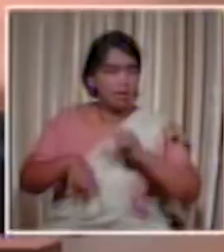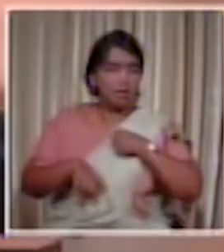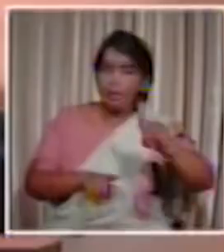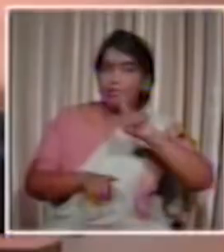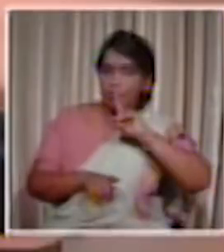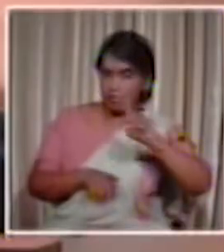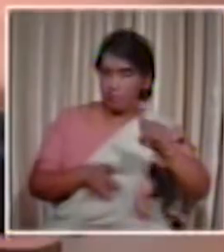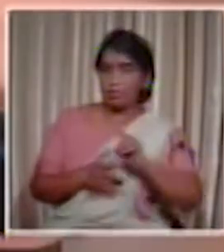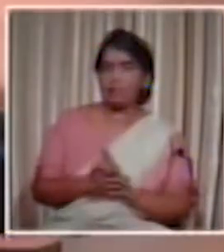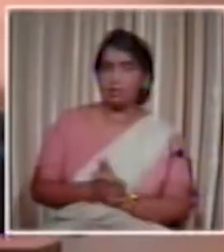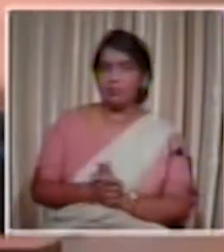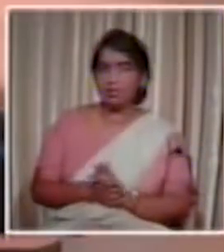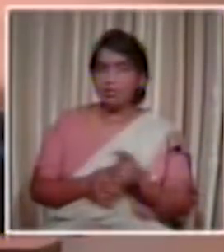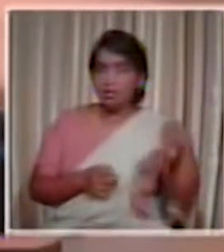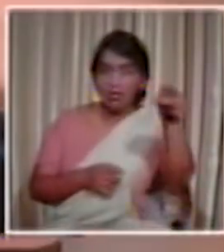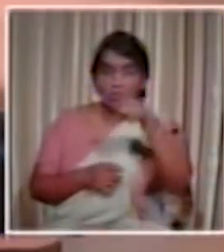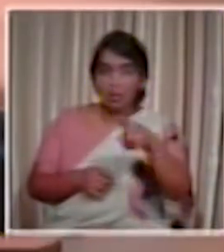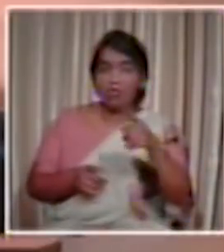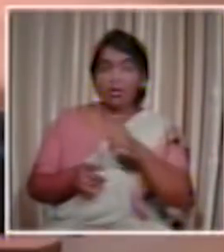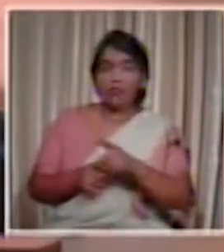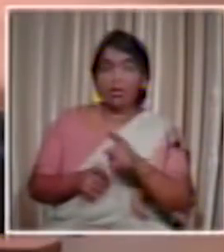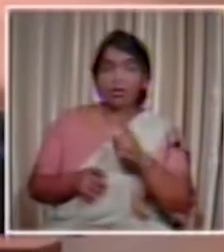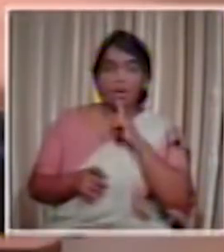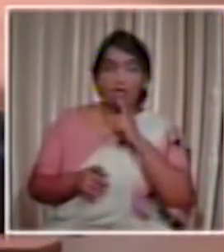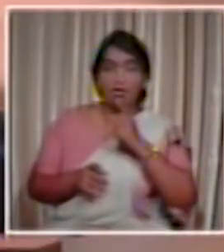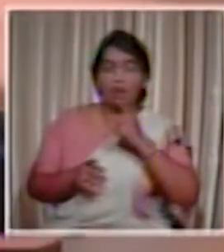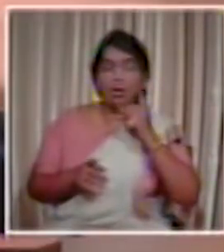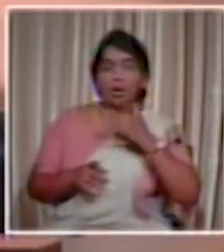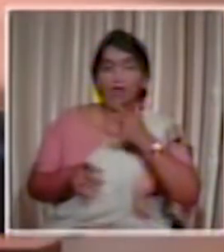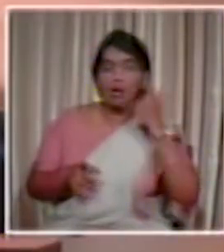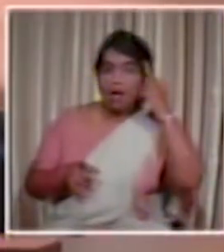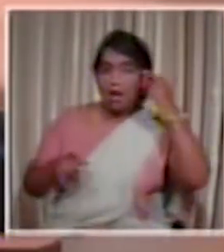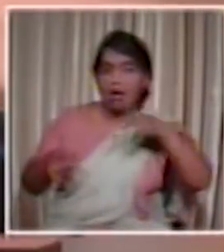දුන්නා තමුන්හන්සලා ගෙනාපු දිත්ව රටවැසියක් කපුටා